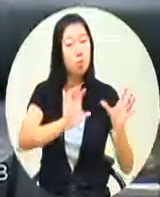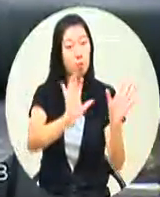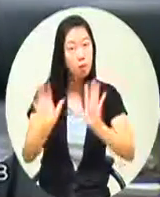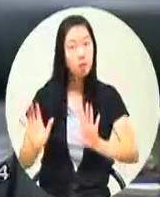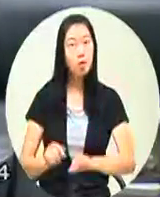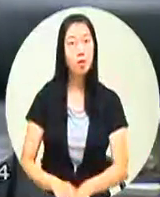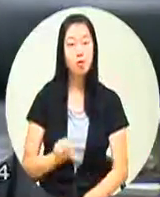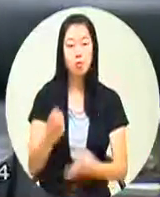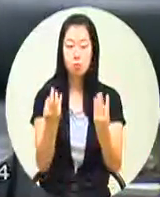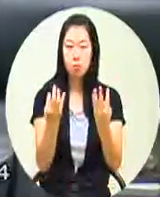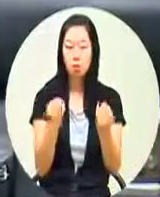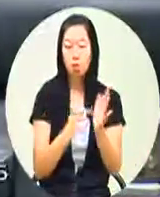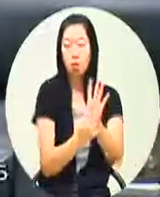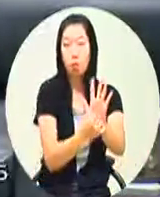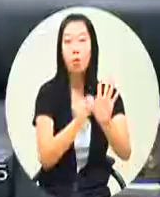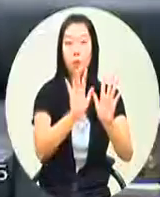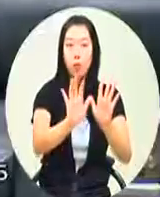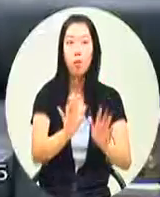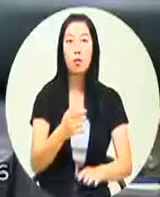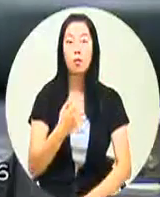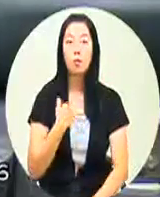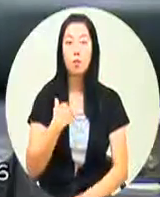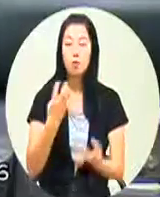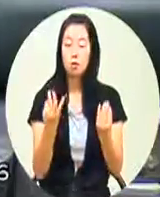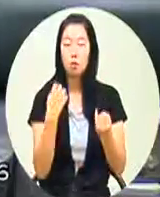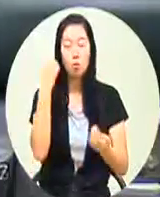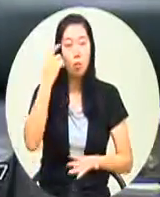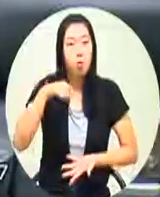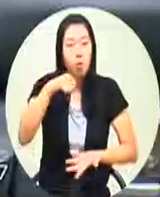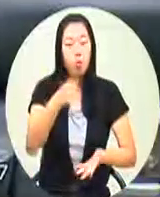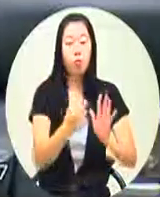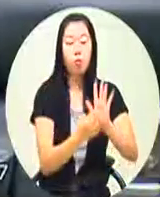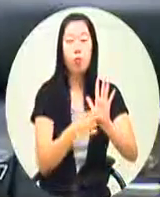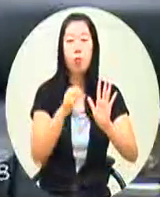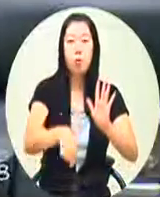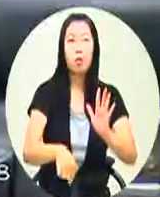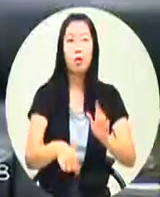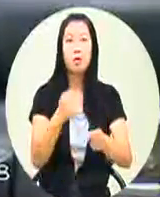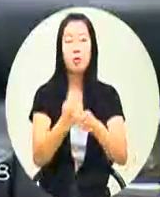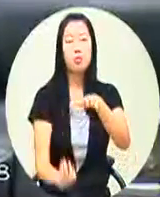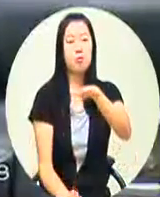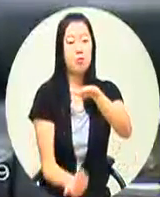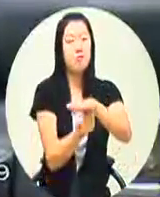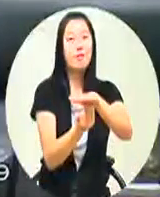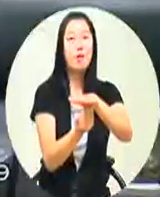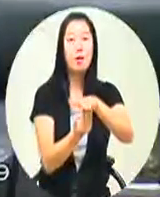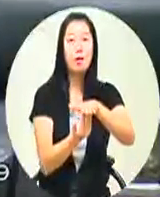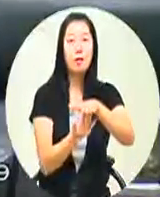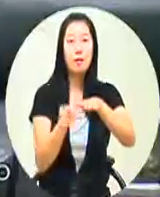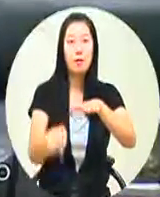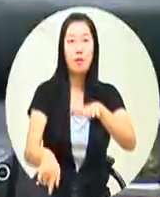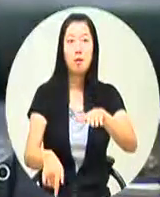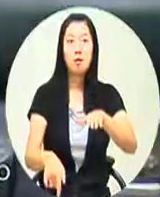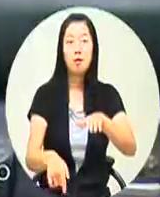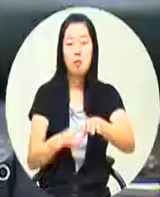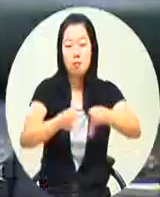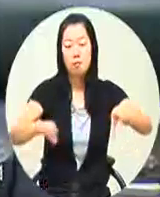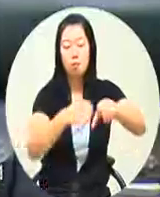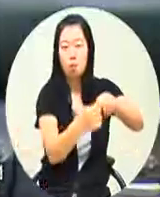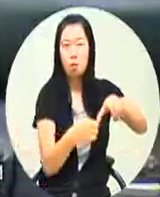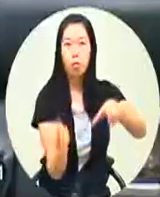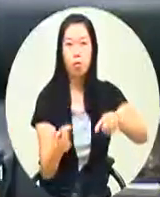有数据出来，那个数据其实我也有提出说明，说你这个数据显然已经到达顶点，所以你的管径是势必要加